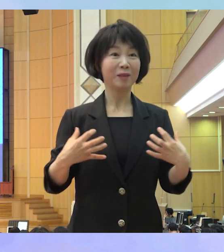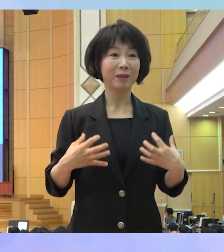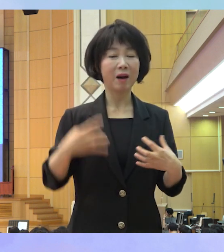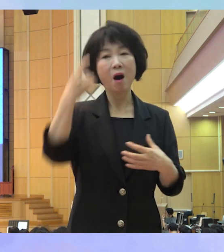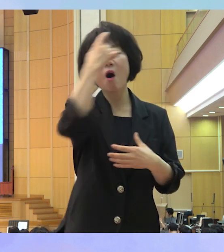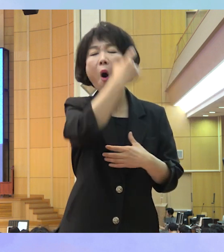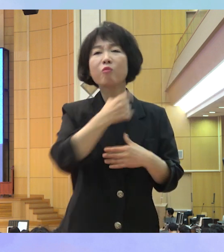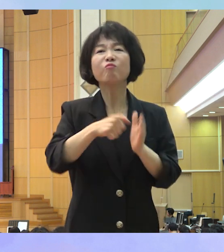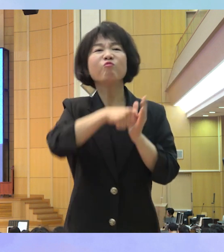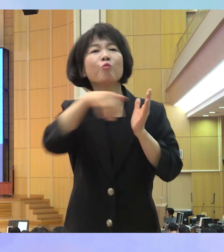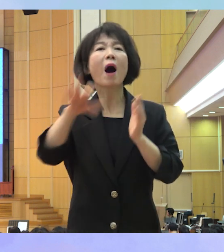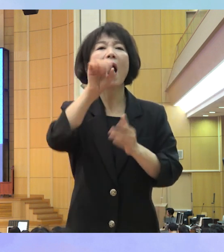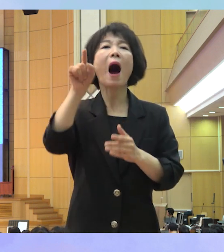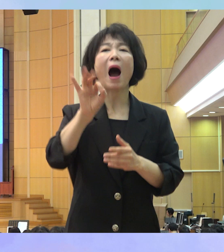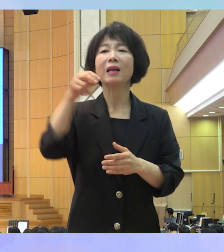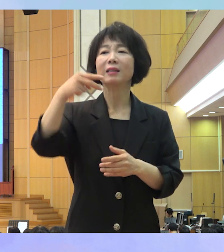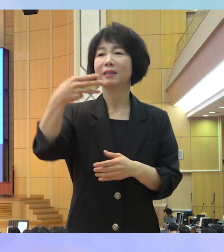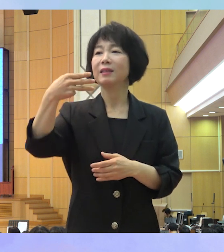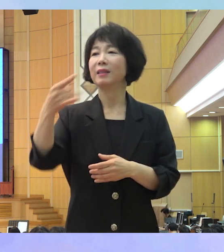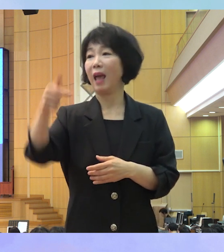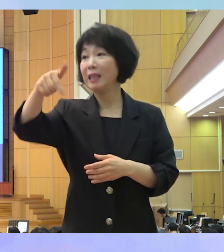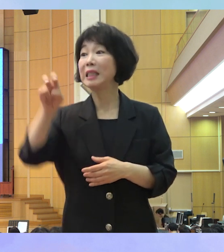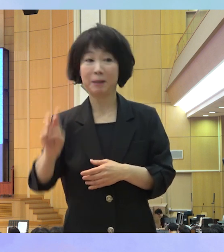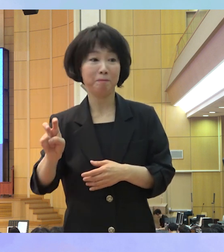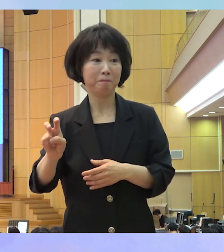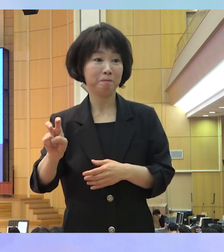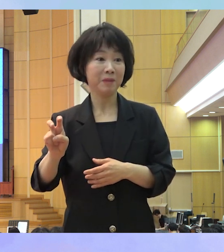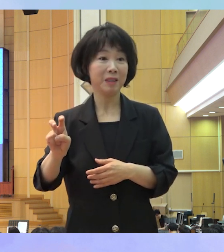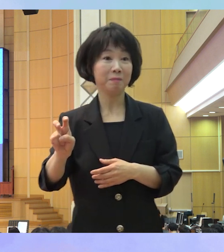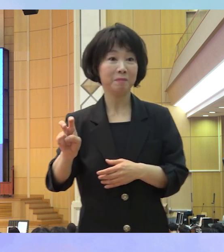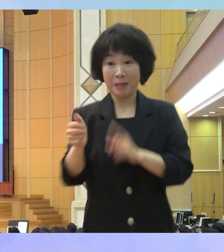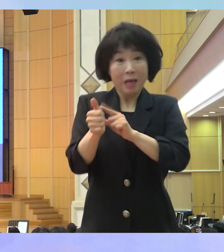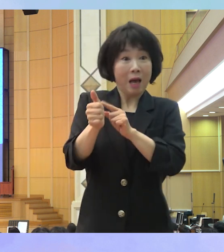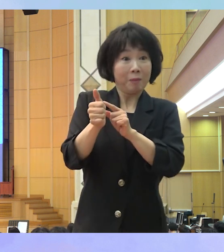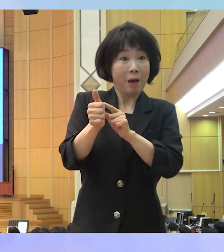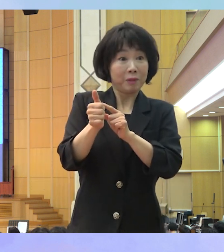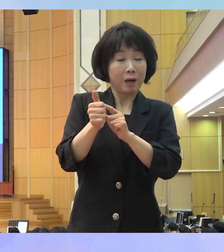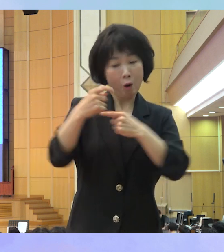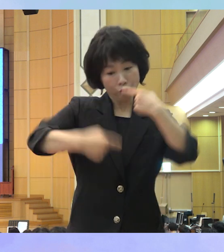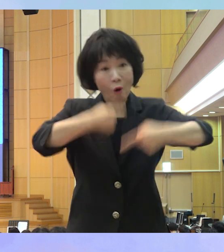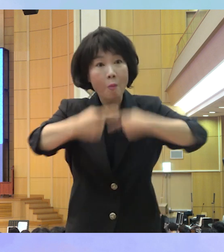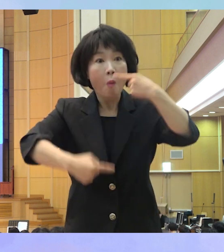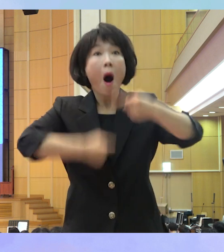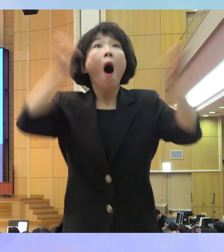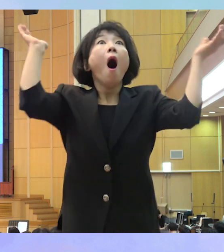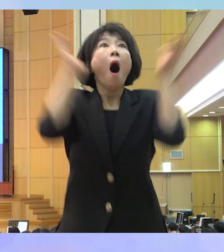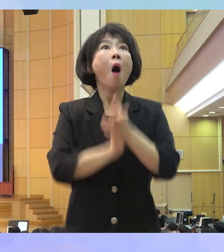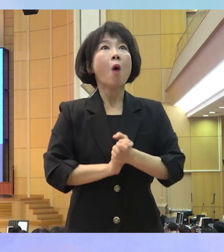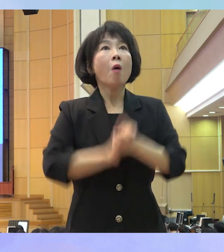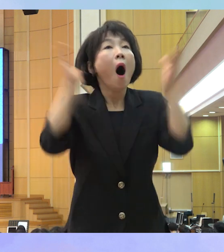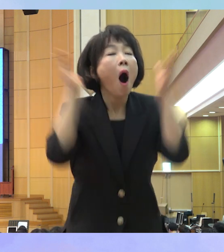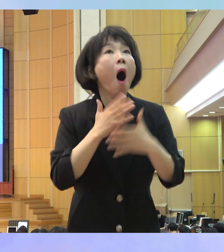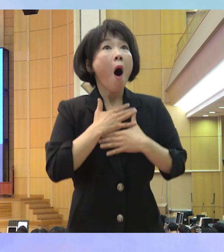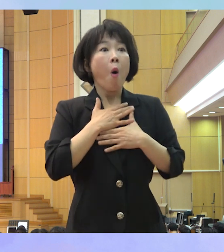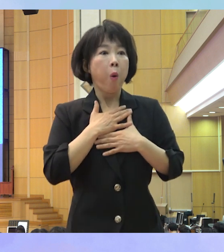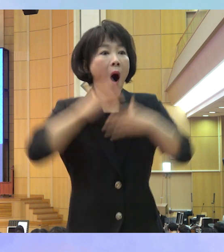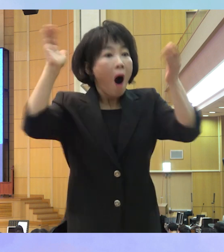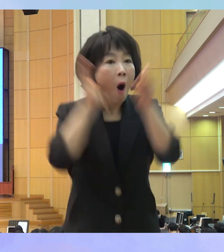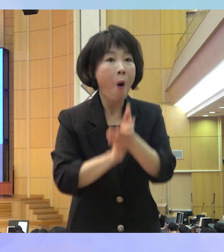영업 전략 중에 1번이 뭔지 아세요? 감탄이에요. 감탄. 무슨 말을 하면